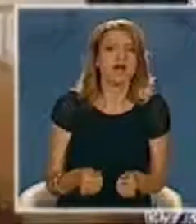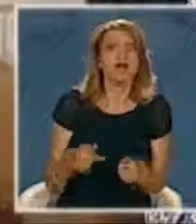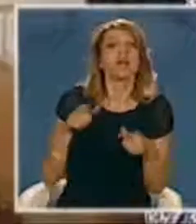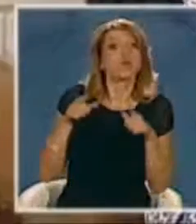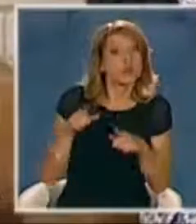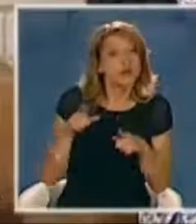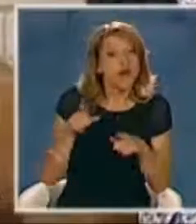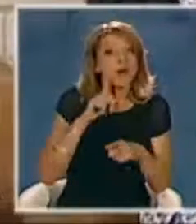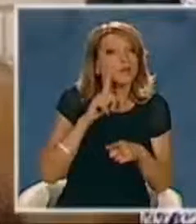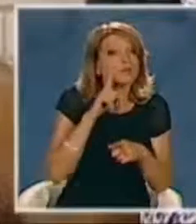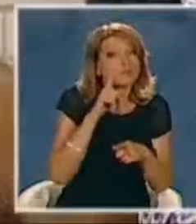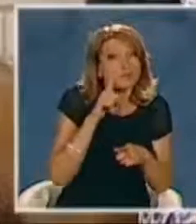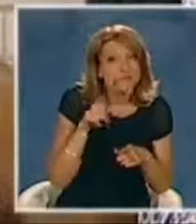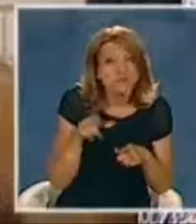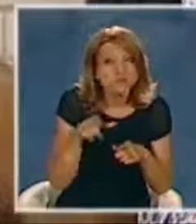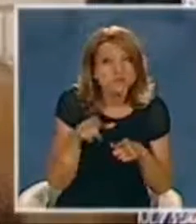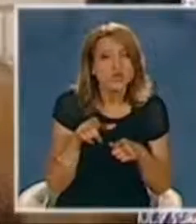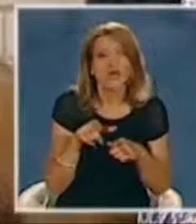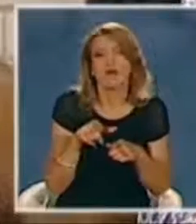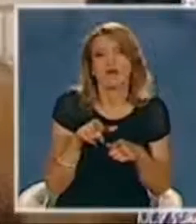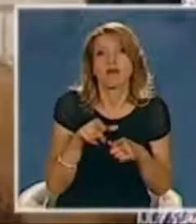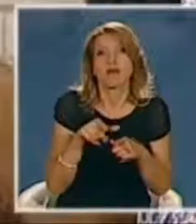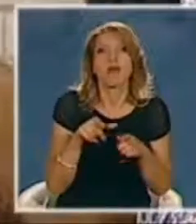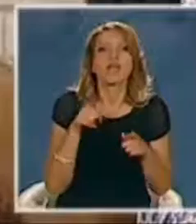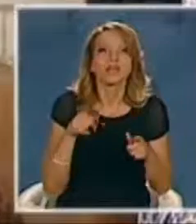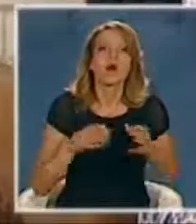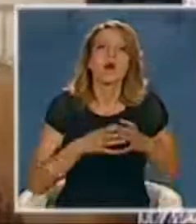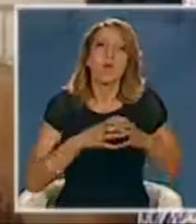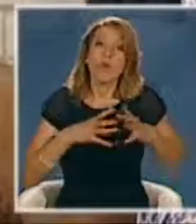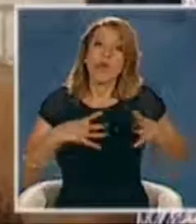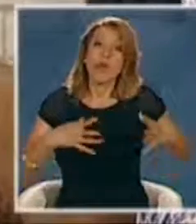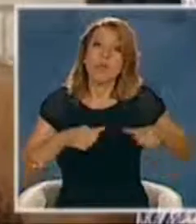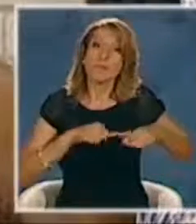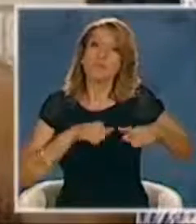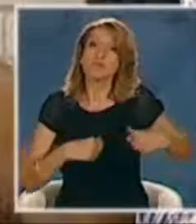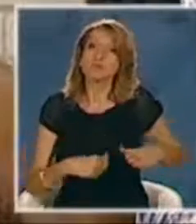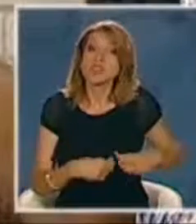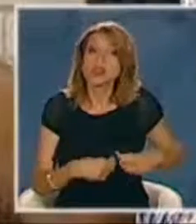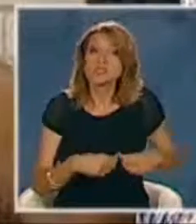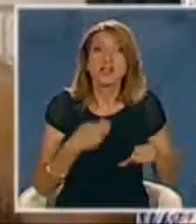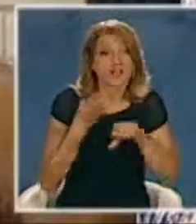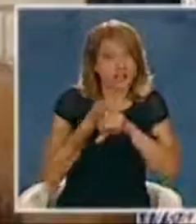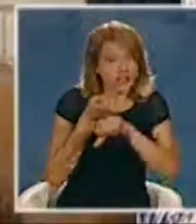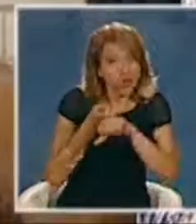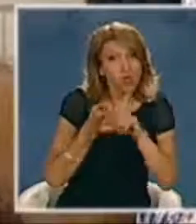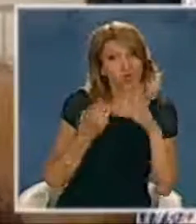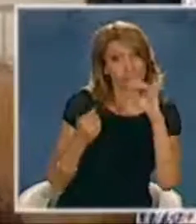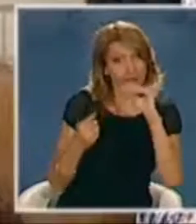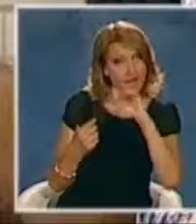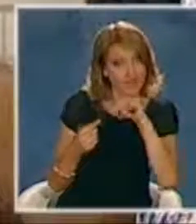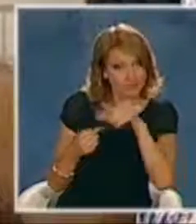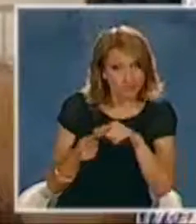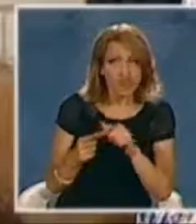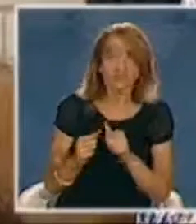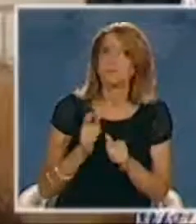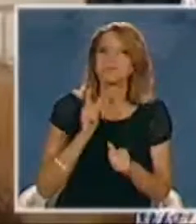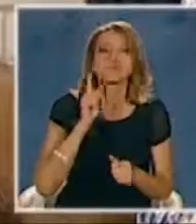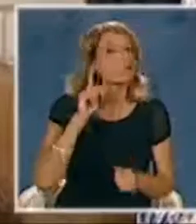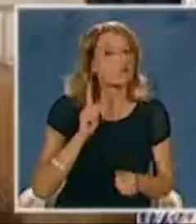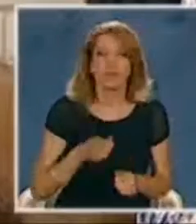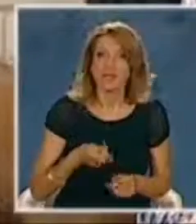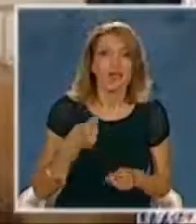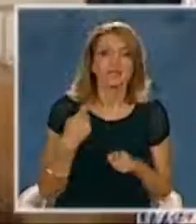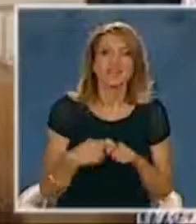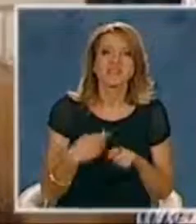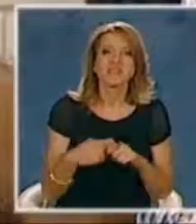Това момче беше с оголемено сърце и лекари бяха казали, че трябва да му се